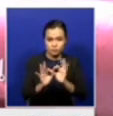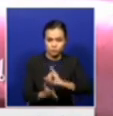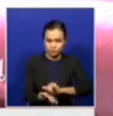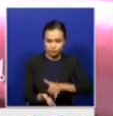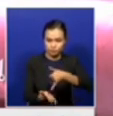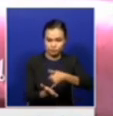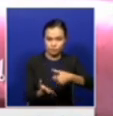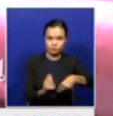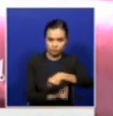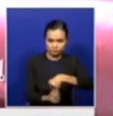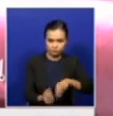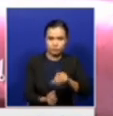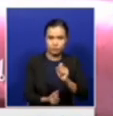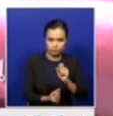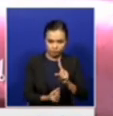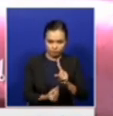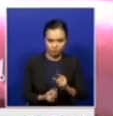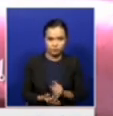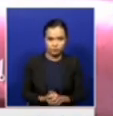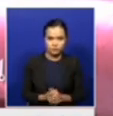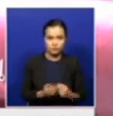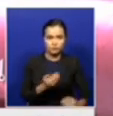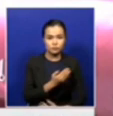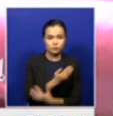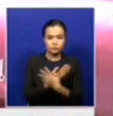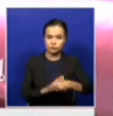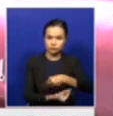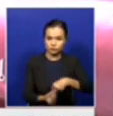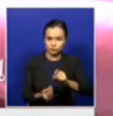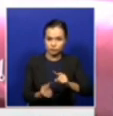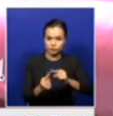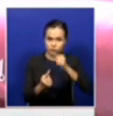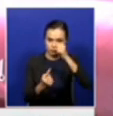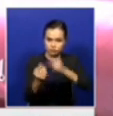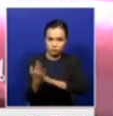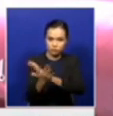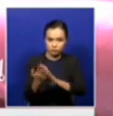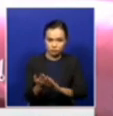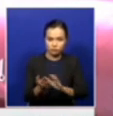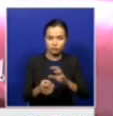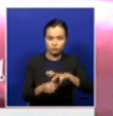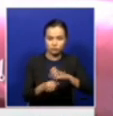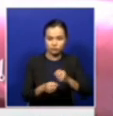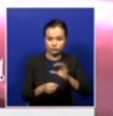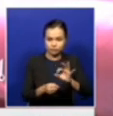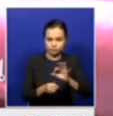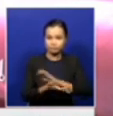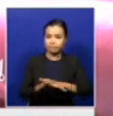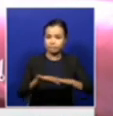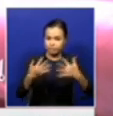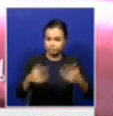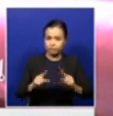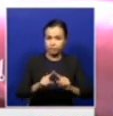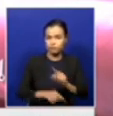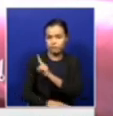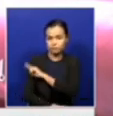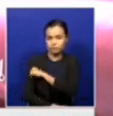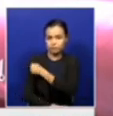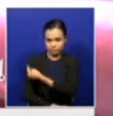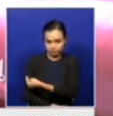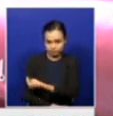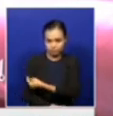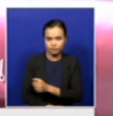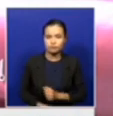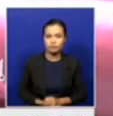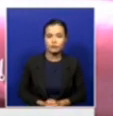ษฐกิจแล้วก็โอกาสทางเศรษฐกิจของไทยหลังโควิดส่วนเรื่องที่เกี่ยวกับทางการแพทย์และสาธารณสุขนั้นเนี่ยก็